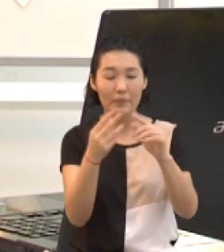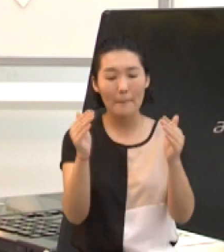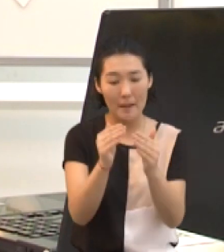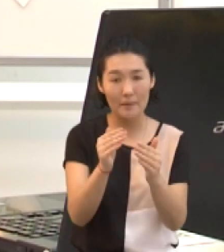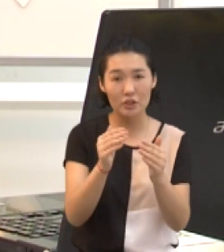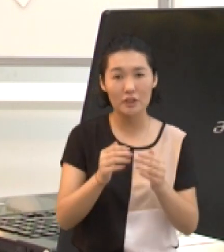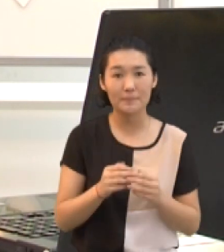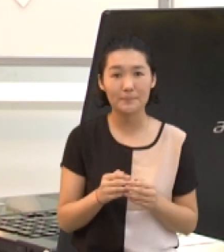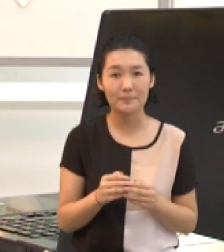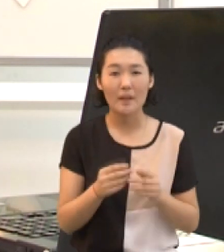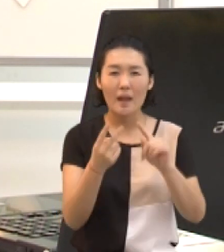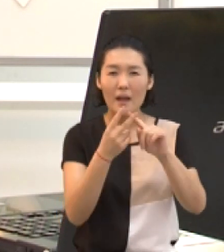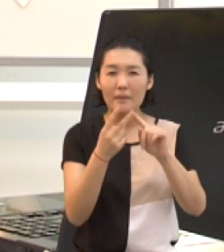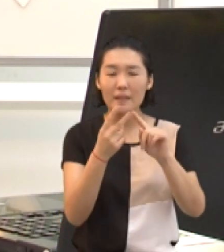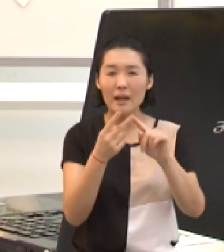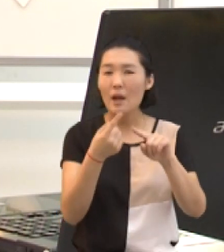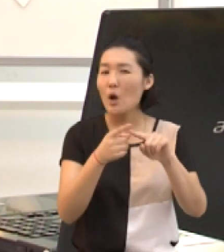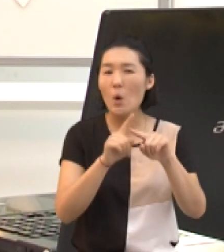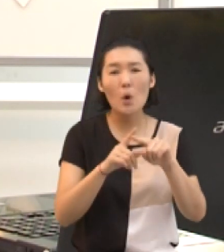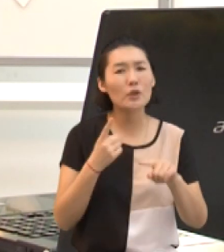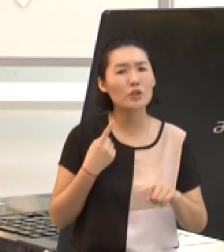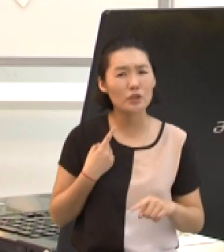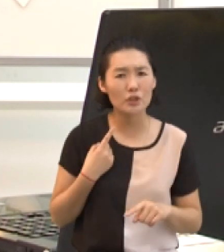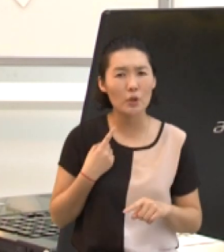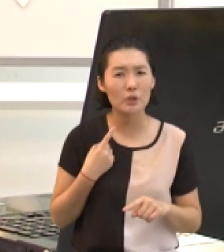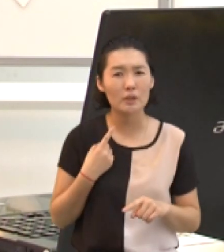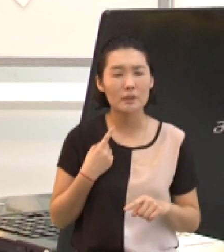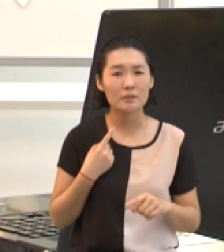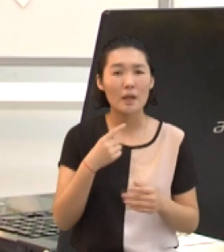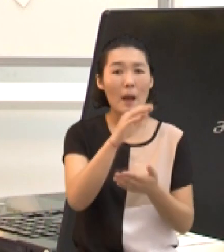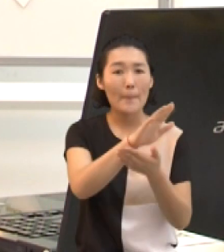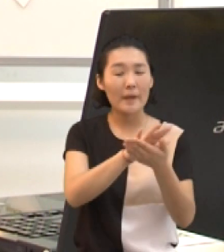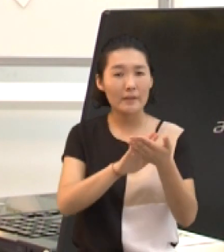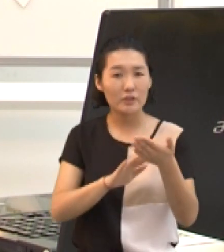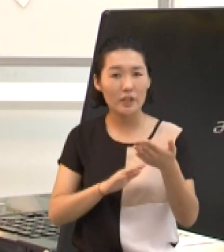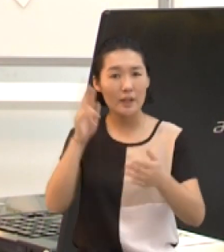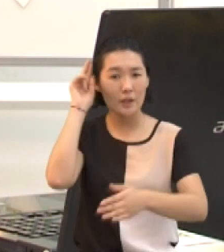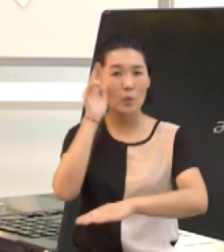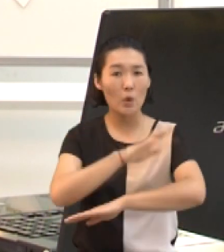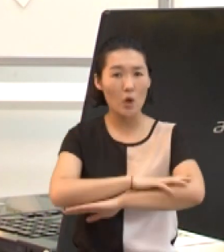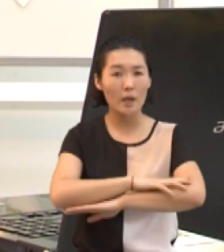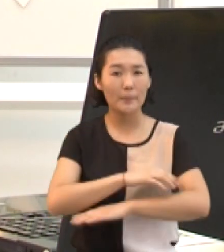Вторая матрешка с нетерпением ждет продолжение нашего урока.